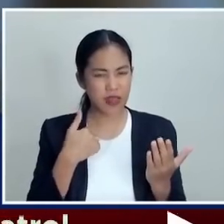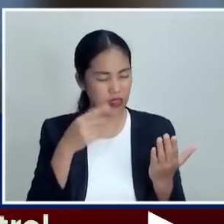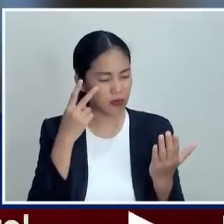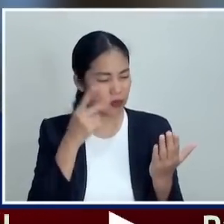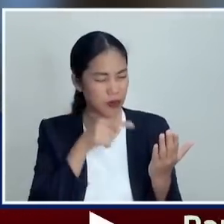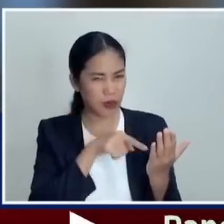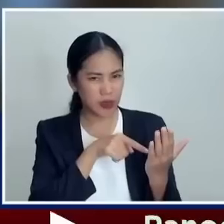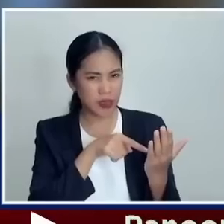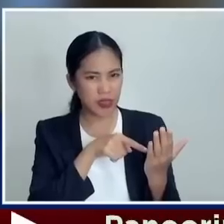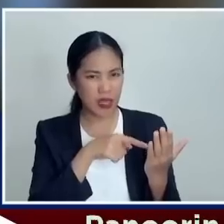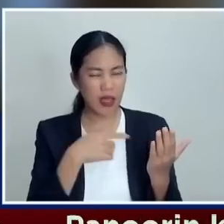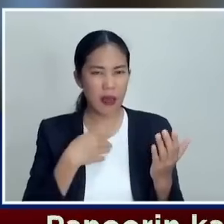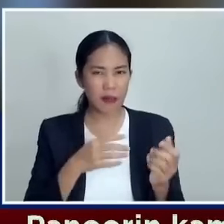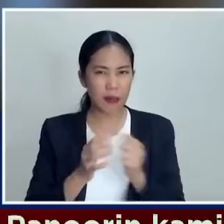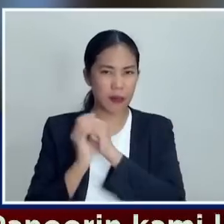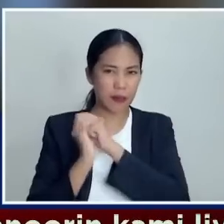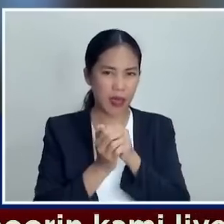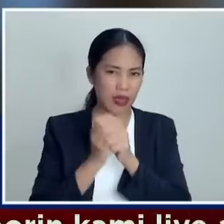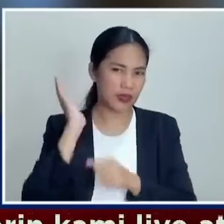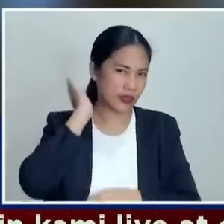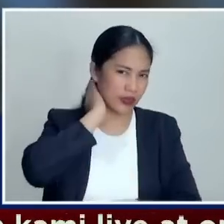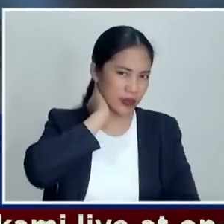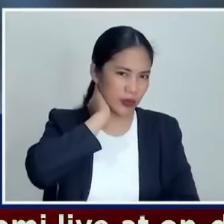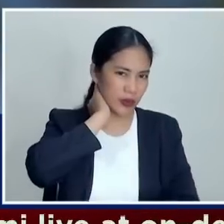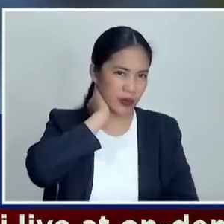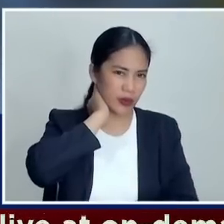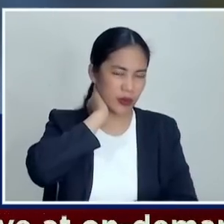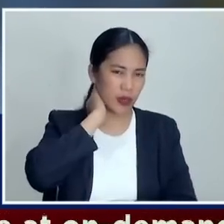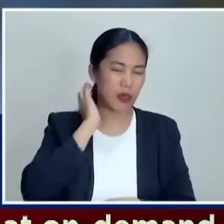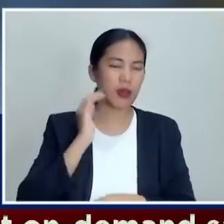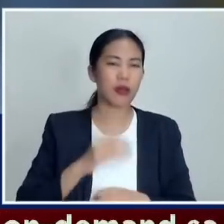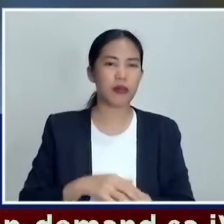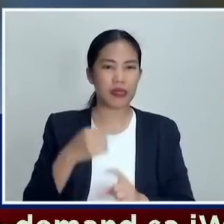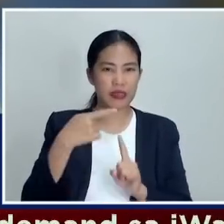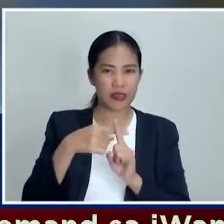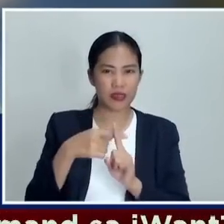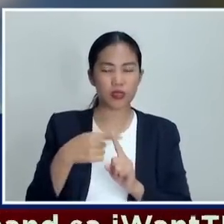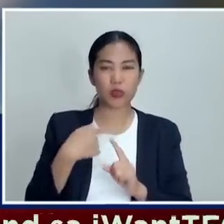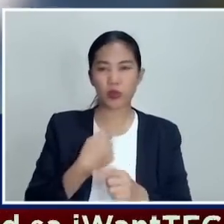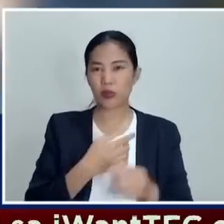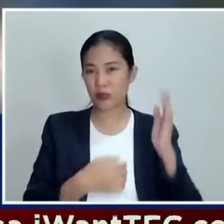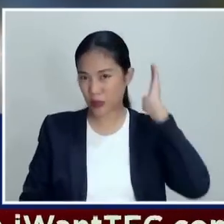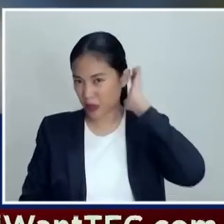sa batok, okay, no, sa kaliwang sentido. Okay. No? So,